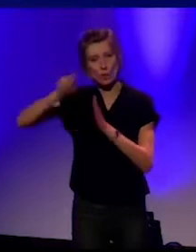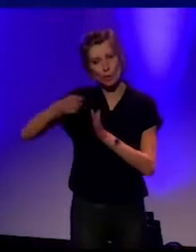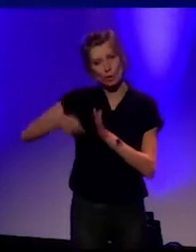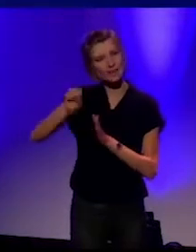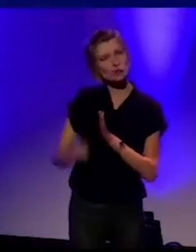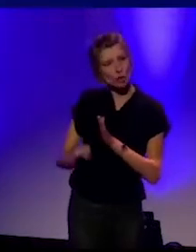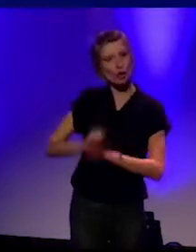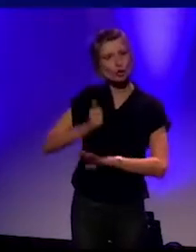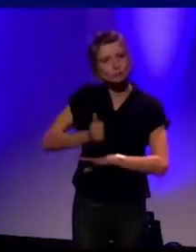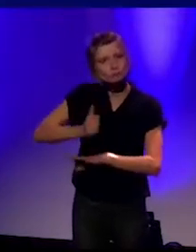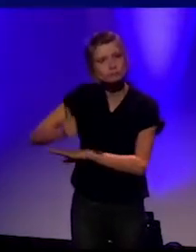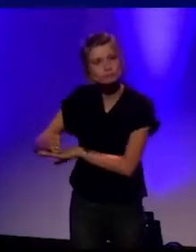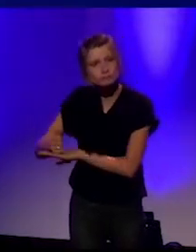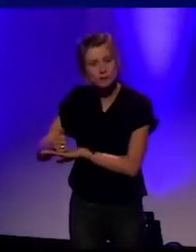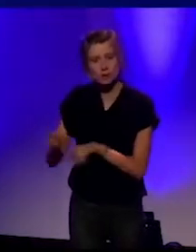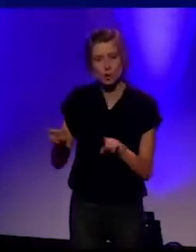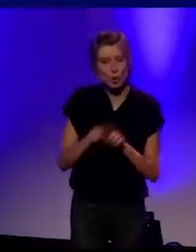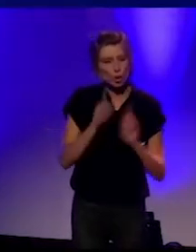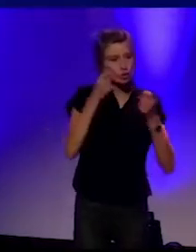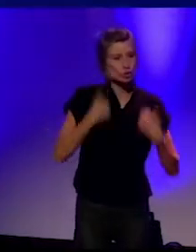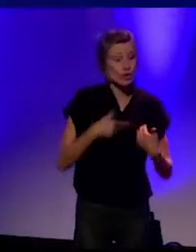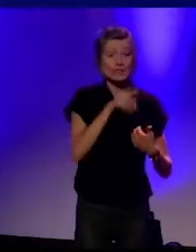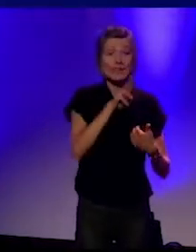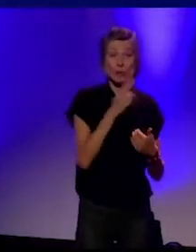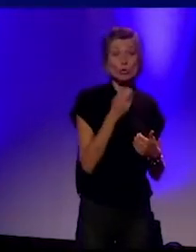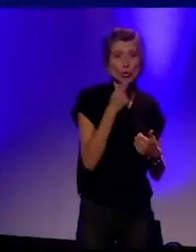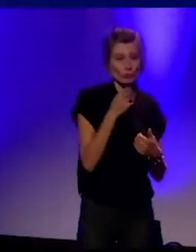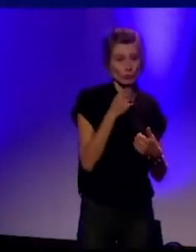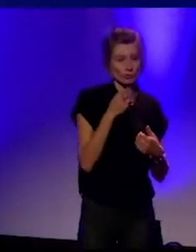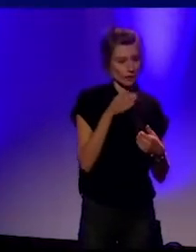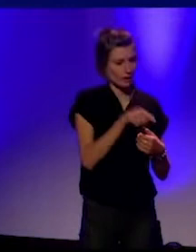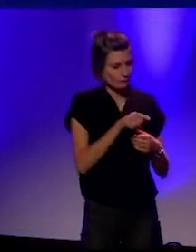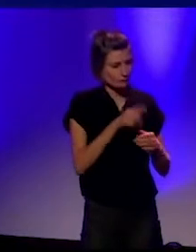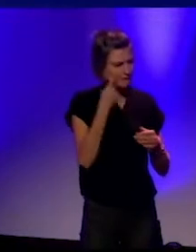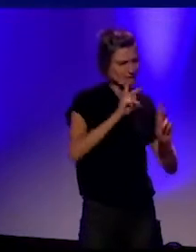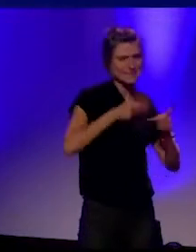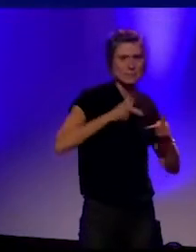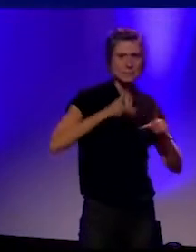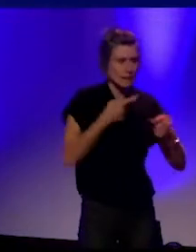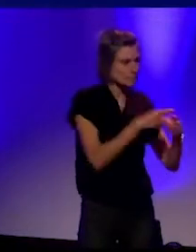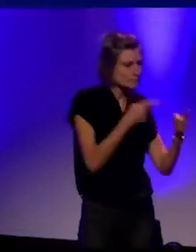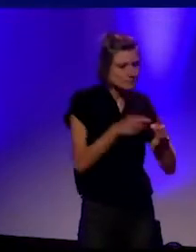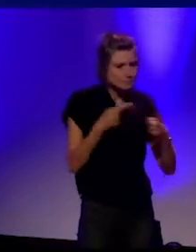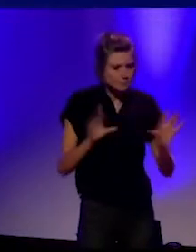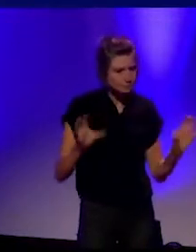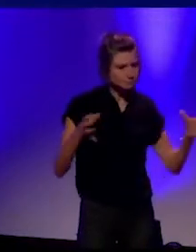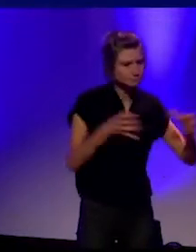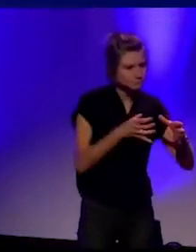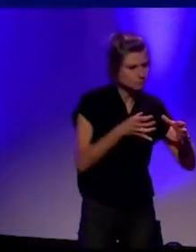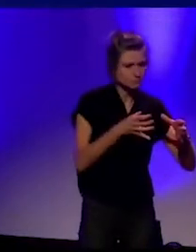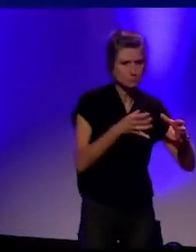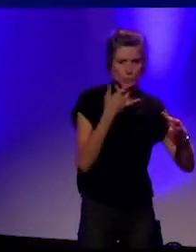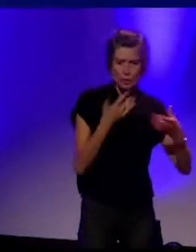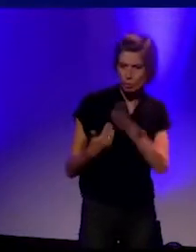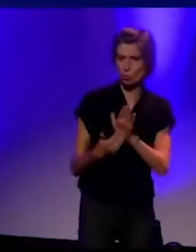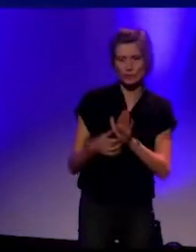rond dan interdisciplinaire teams van studenten van de KU Leuven samenbrengen om een verschil te maken, engagement te